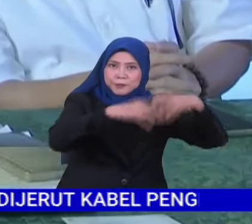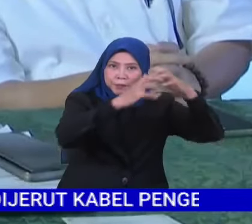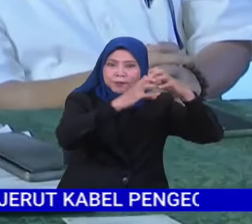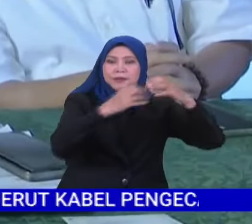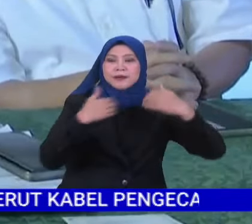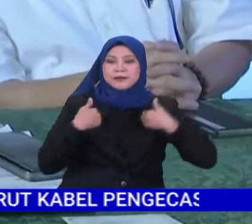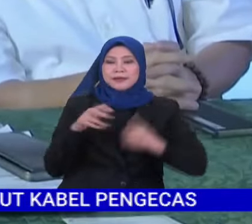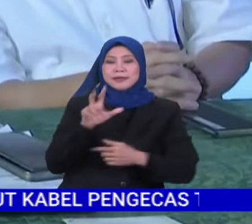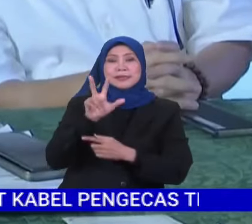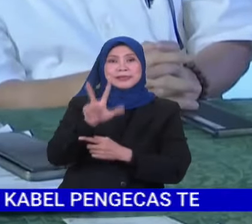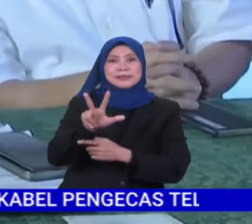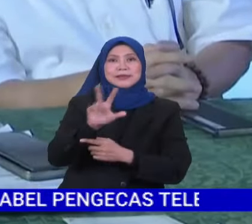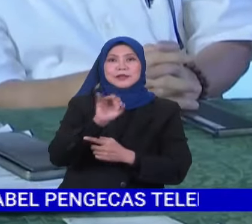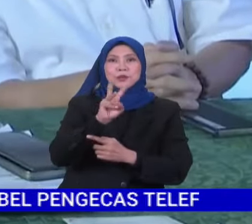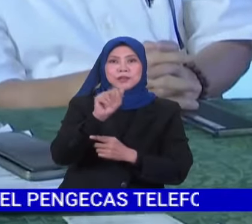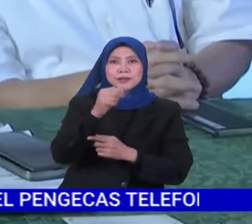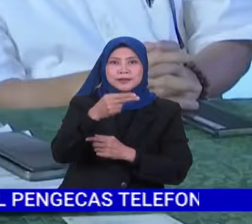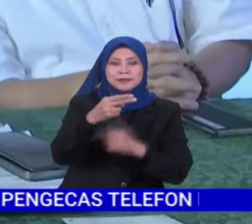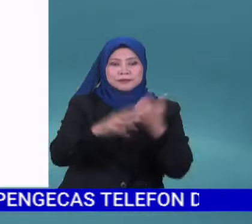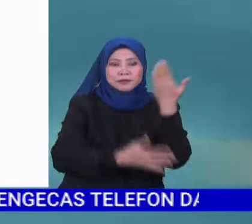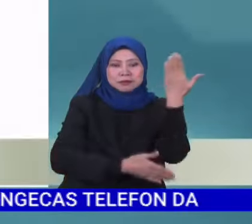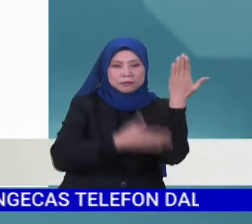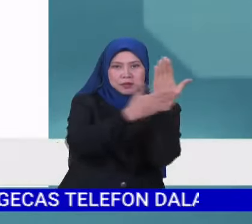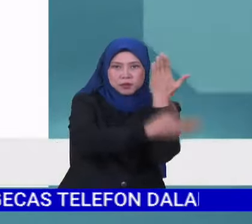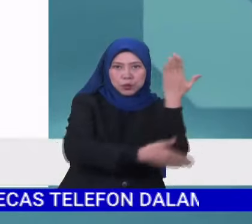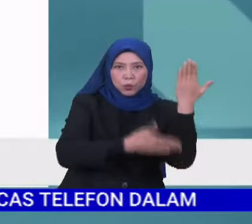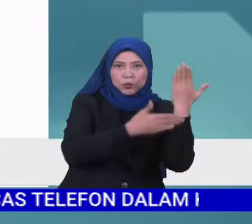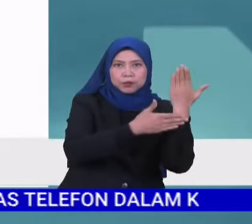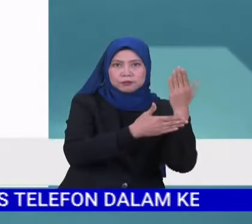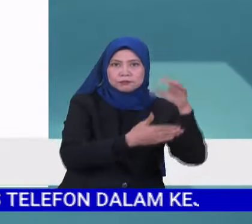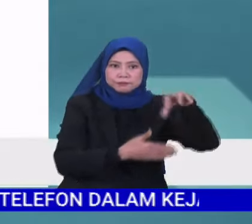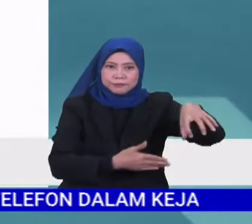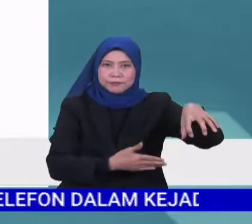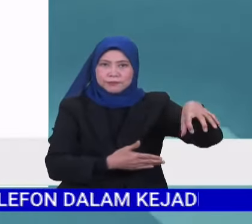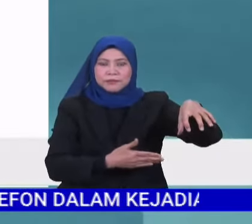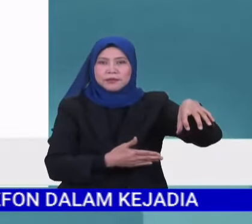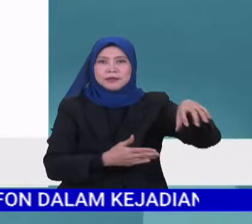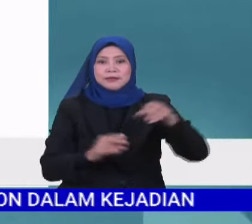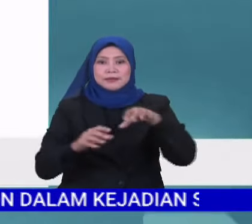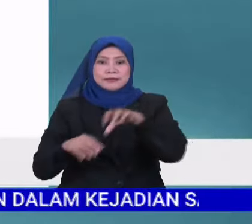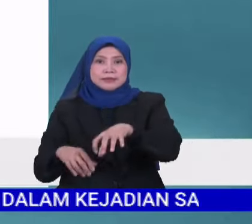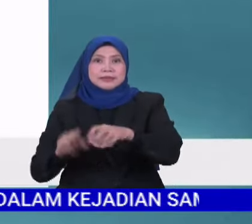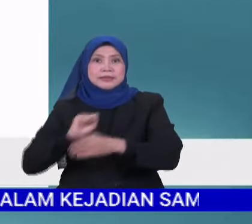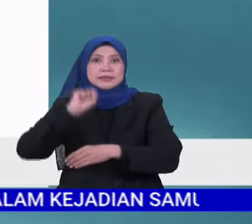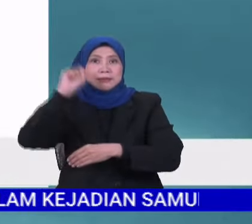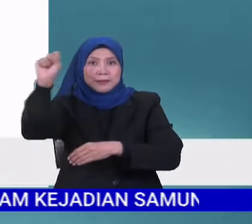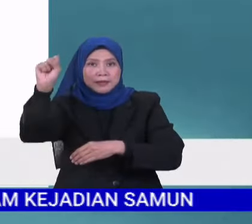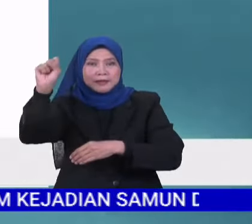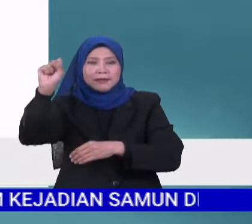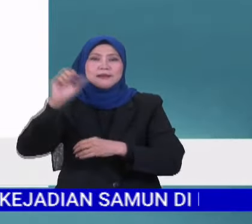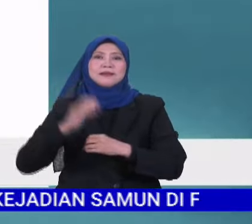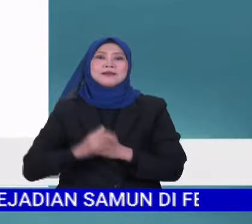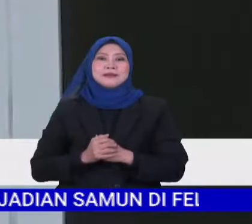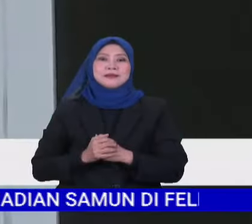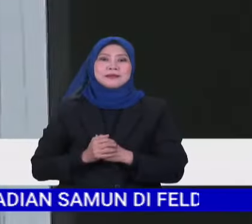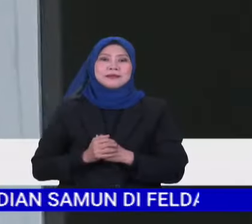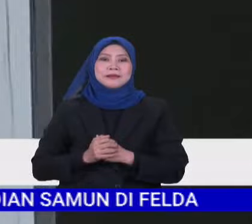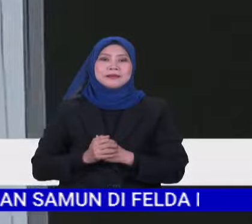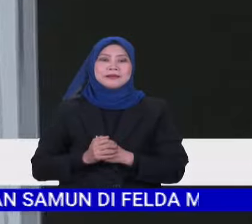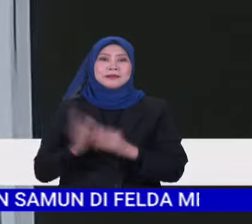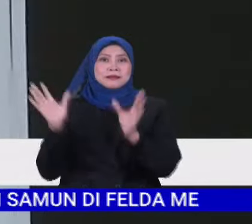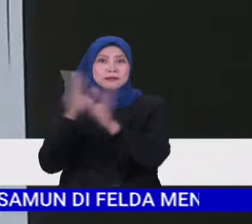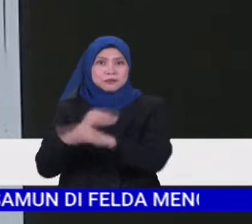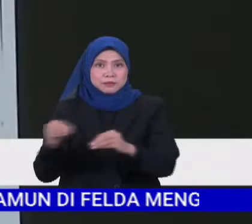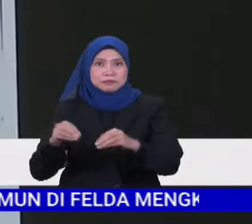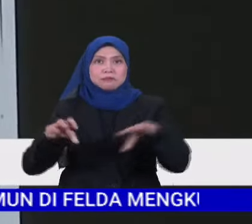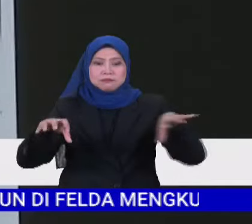tiga wilayah Hai wilayah Semenanjung kaum Wilayah Sabah reward dan Mulyasari dan